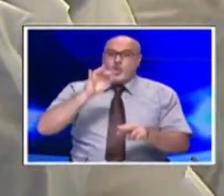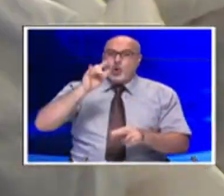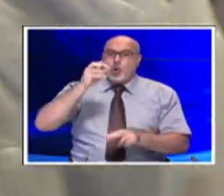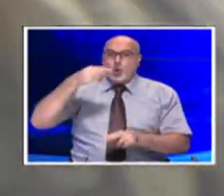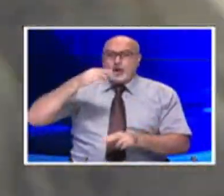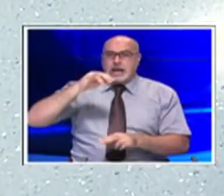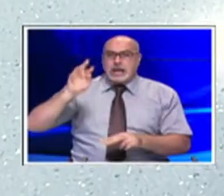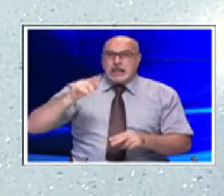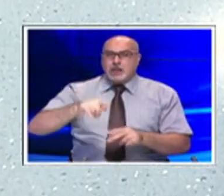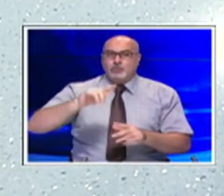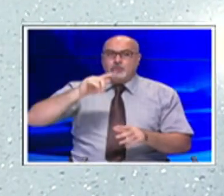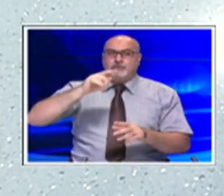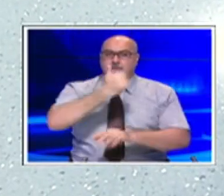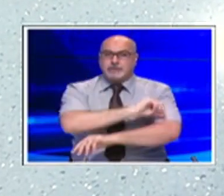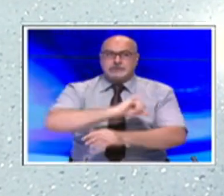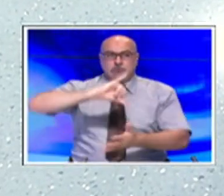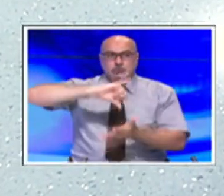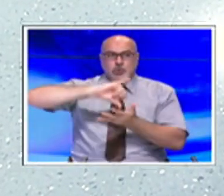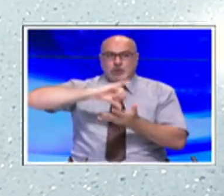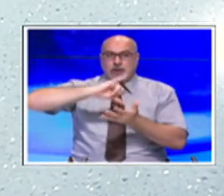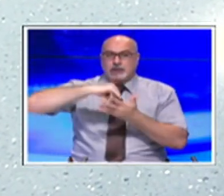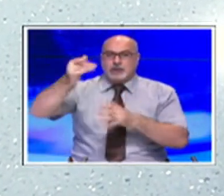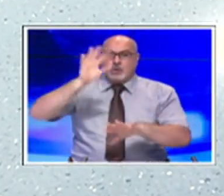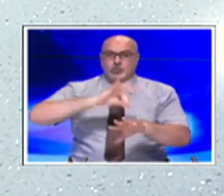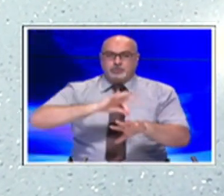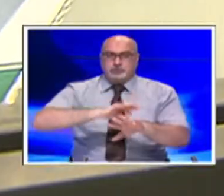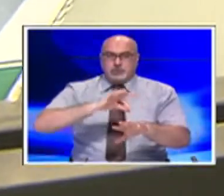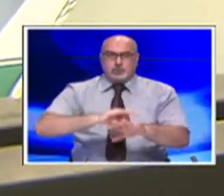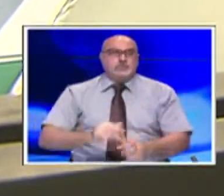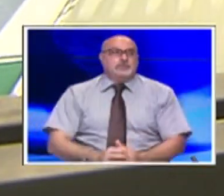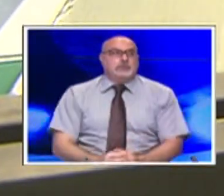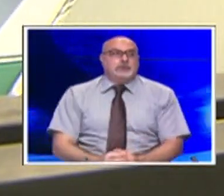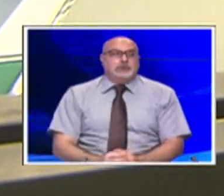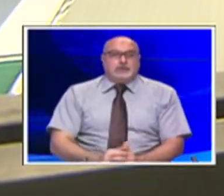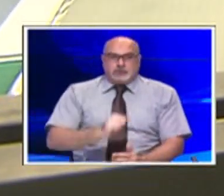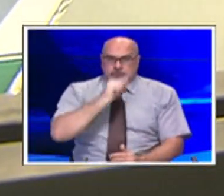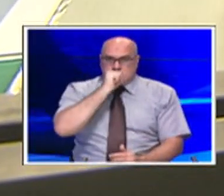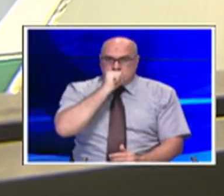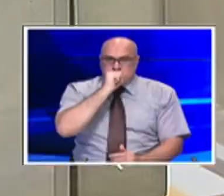للصيدلية المركزية للمستشفيات.